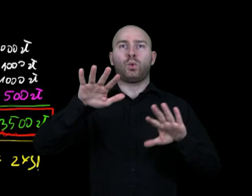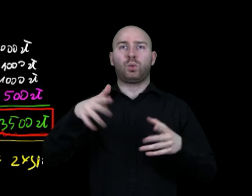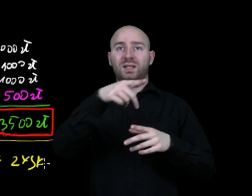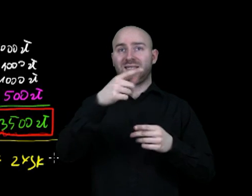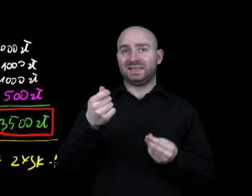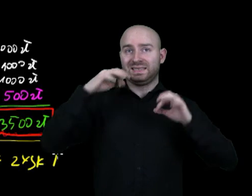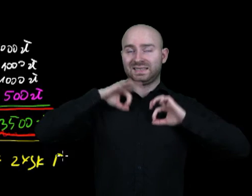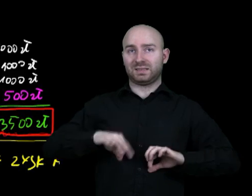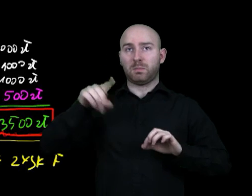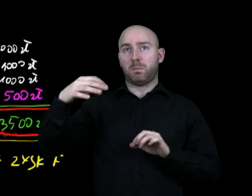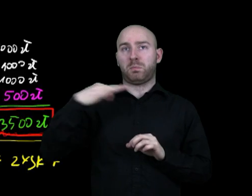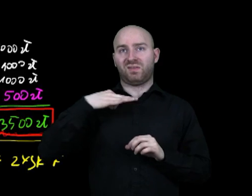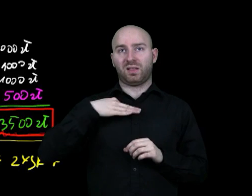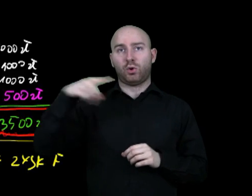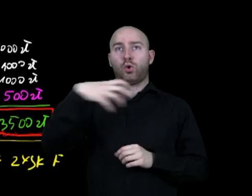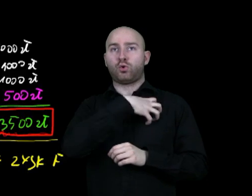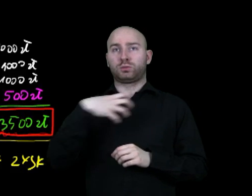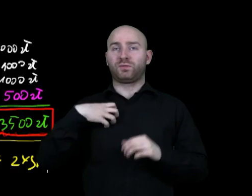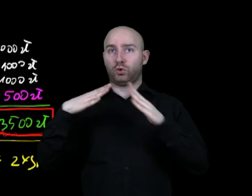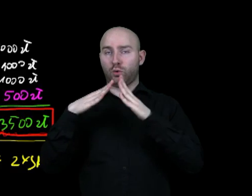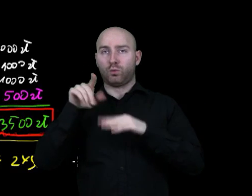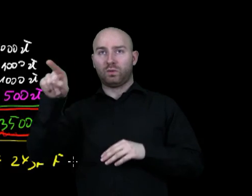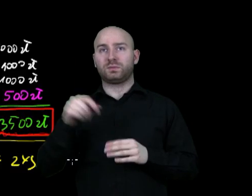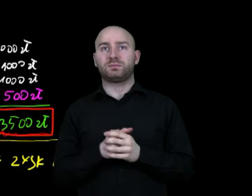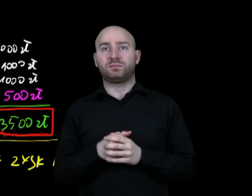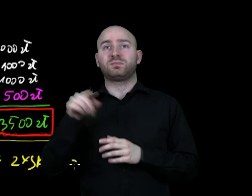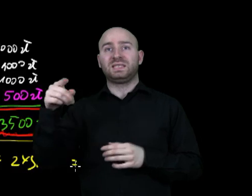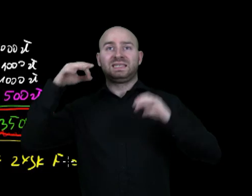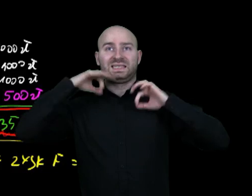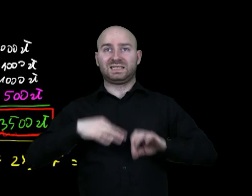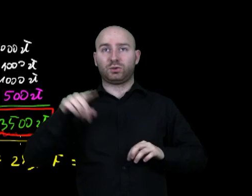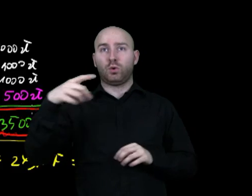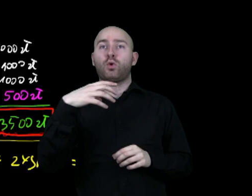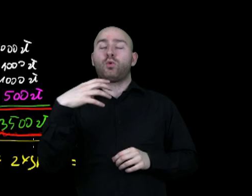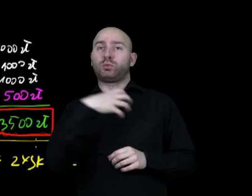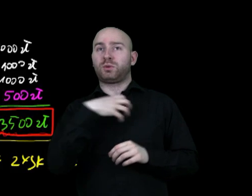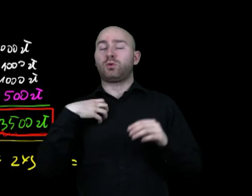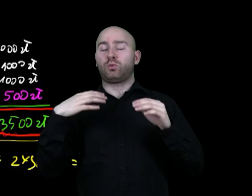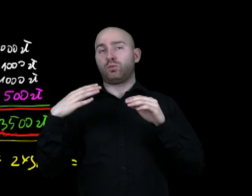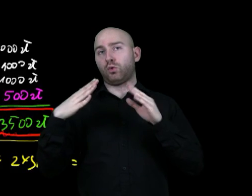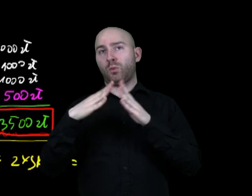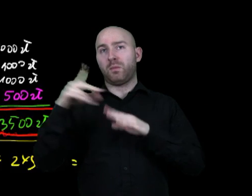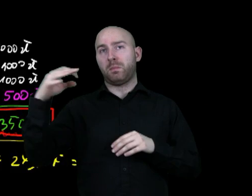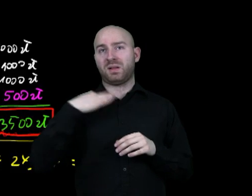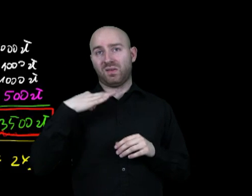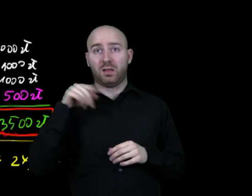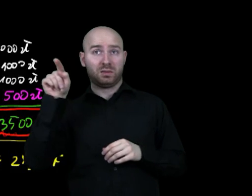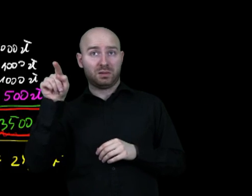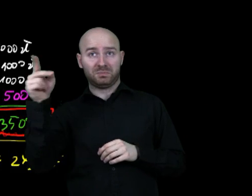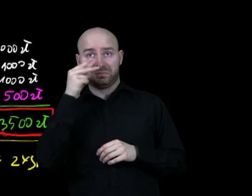Co równa się dochodowi osobistemu gospodarstwa domowego? Dochód osobisty